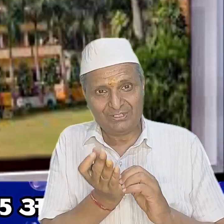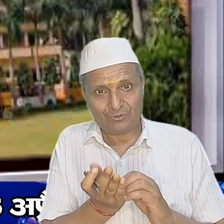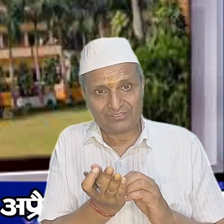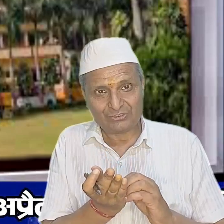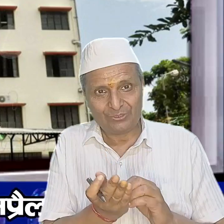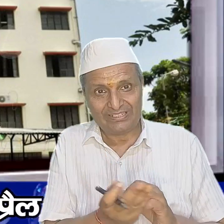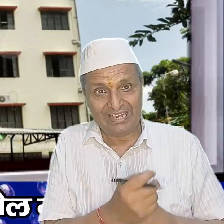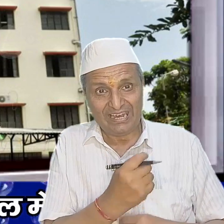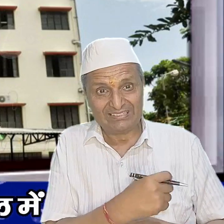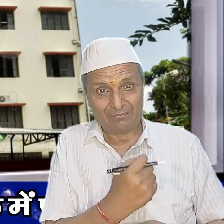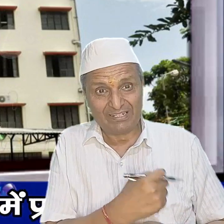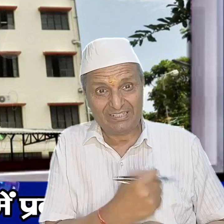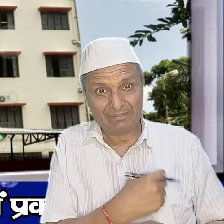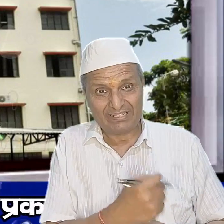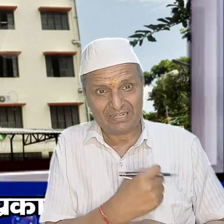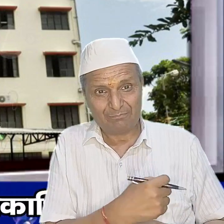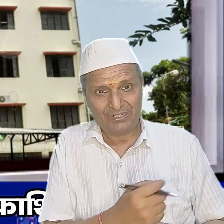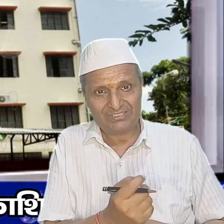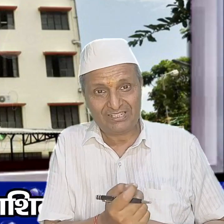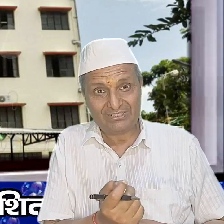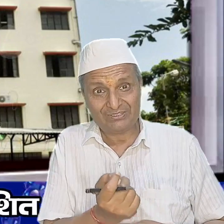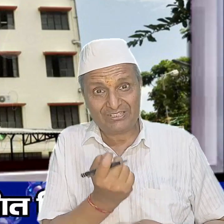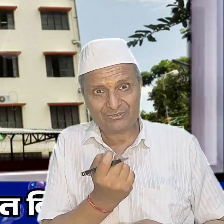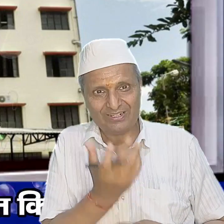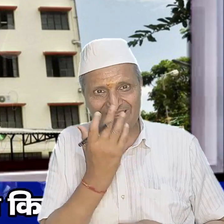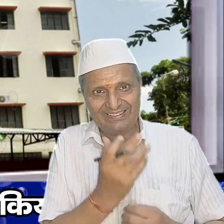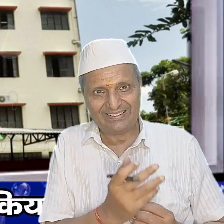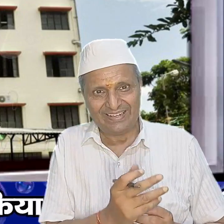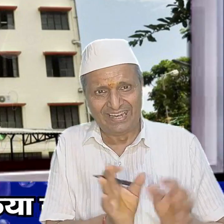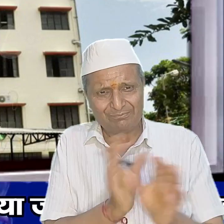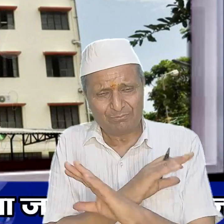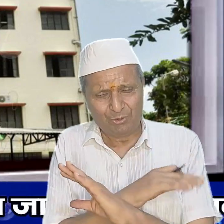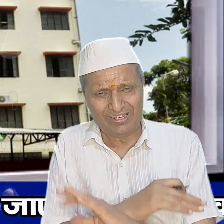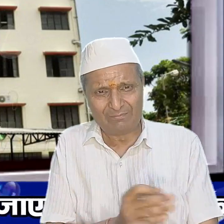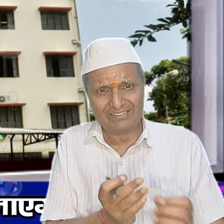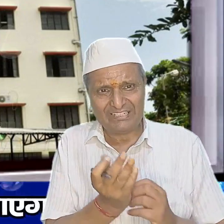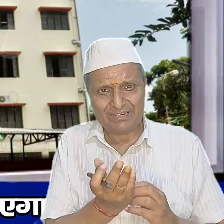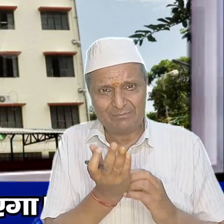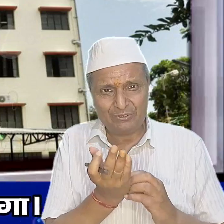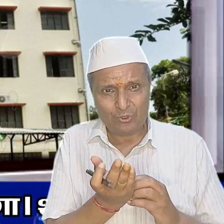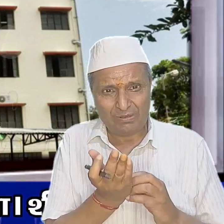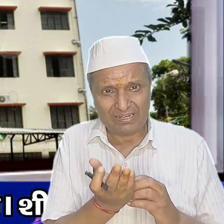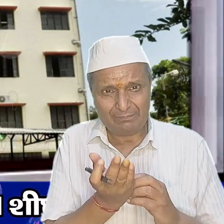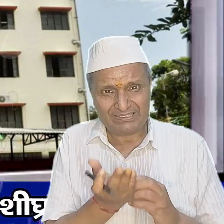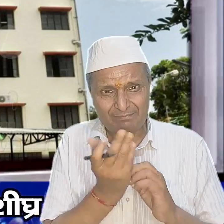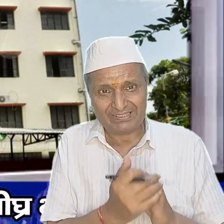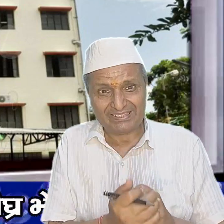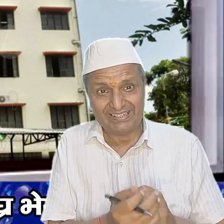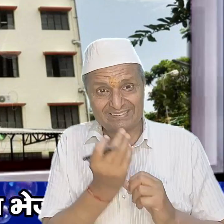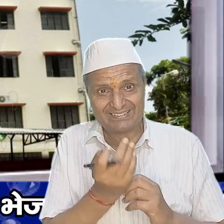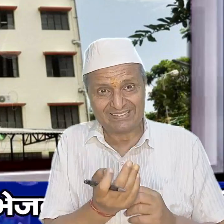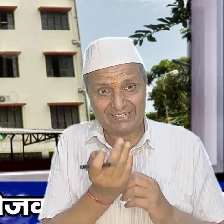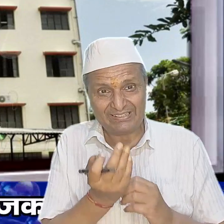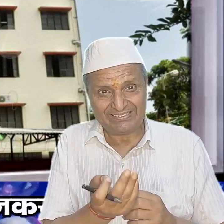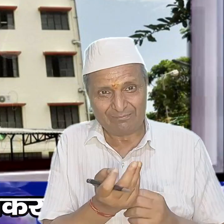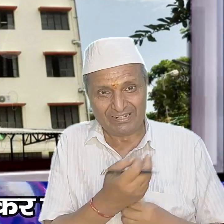बाहर निकाली जाती है। सम्मान के साथ उसको ऐसा बनाया गया कि तो साक्षात भगवान था, चमत्कार का निदान था। जो इसके दर्शन करें तो दुख